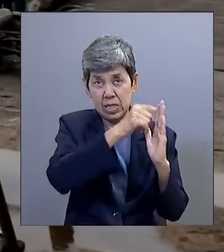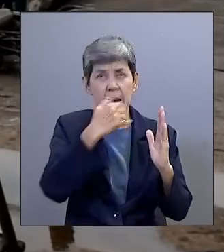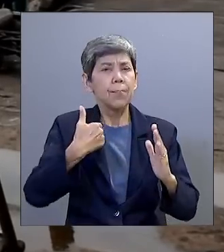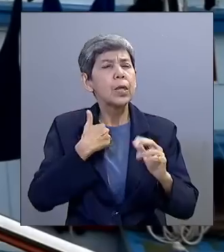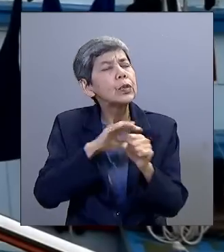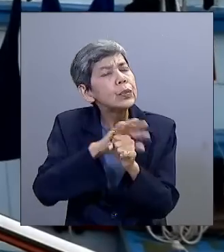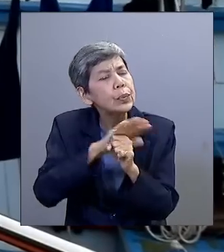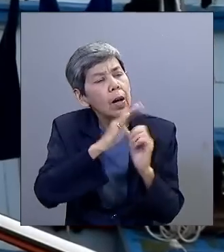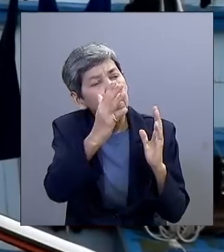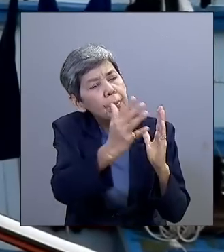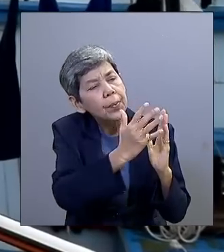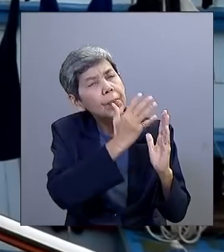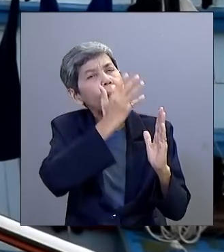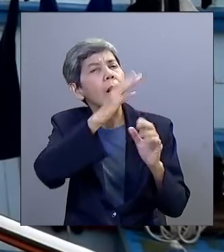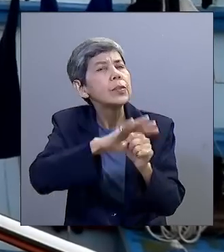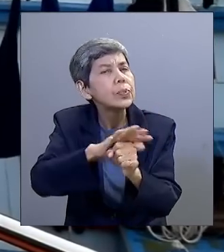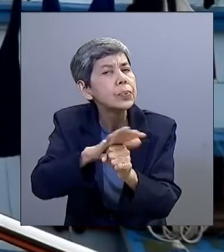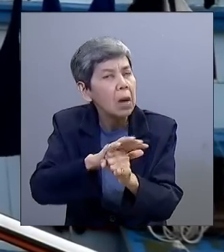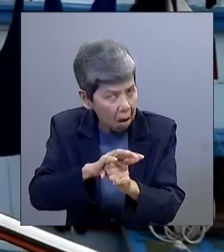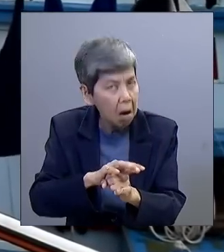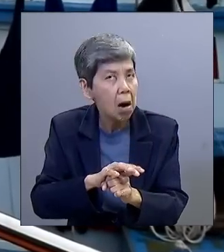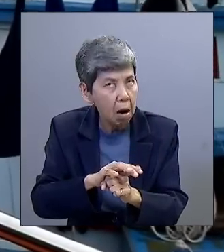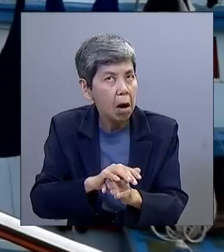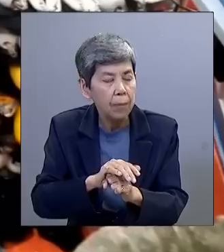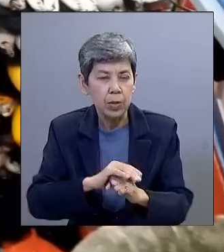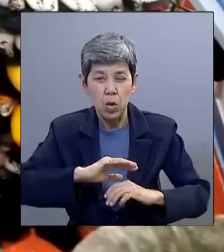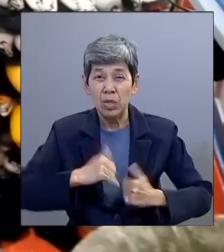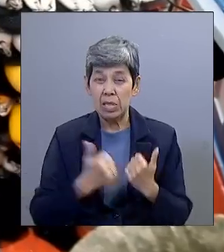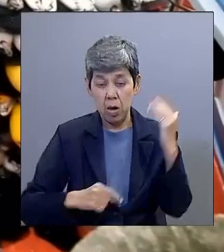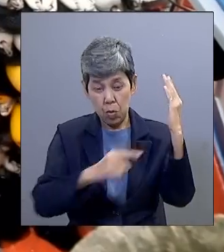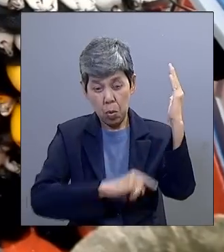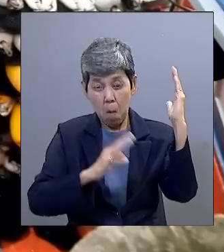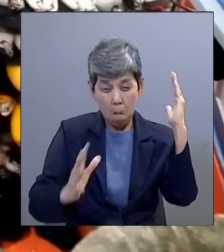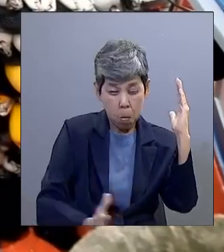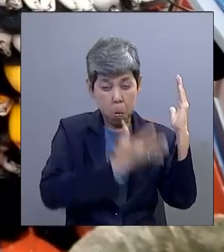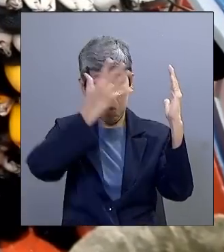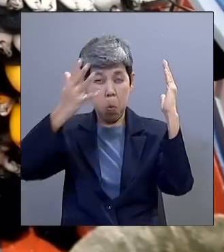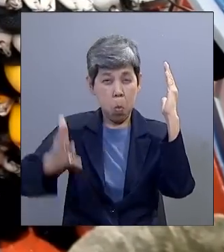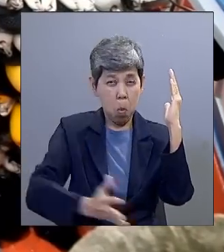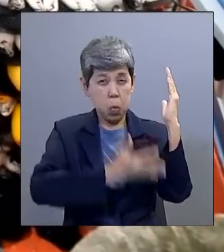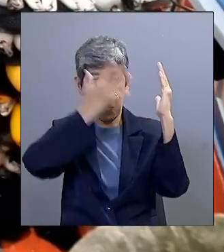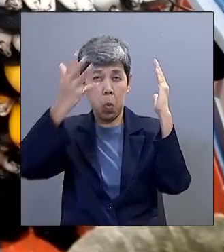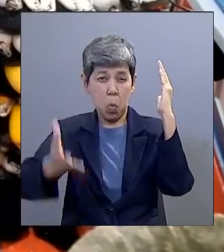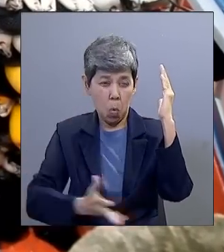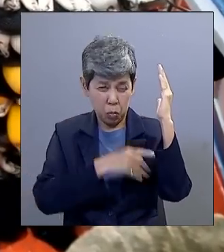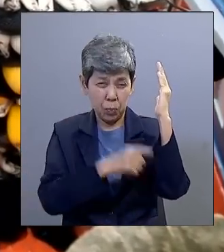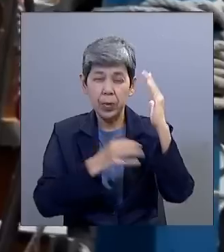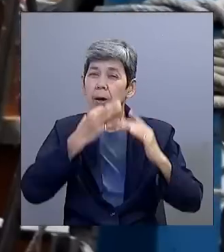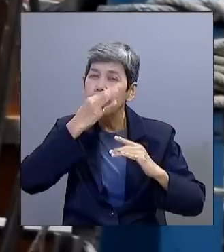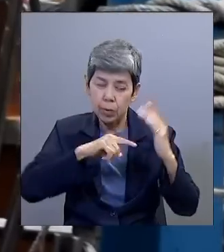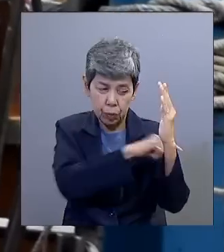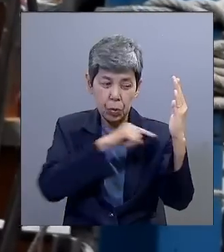ำลังอ่อนลงบ้างแล้วนะคะแต่ยังคงทำให้คลื่นลมที่อ่าวไทยตอนล่างและห่างฝั่งบริเวณทะเลอันด